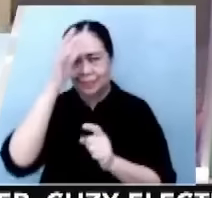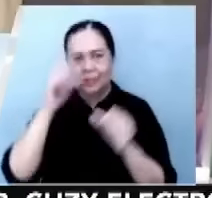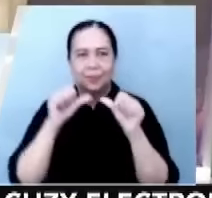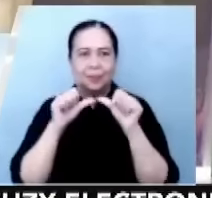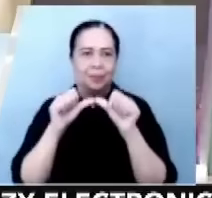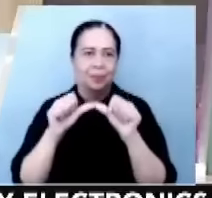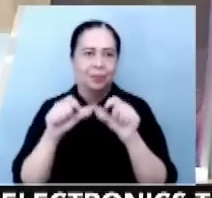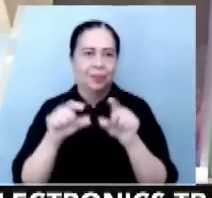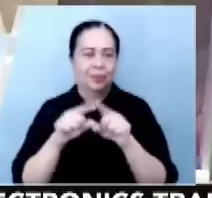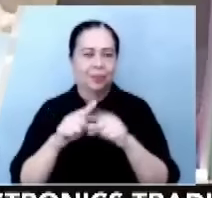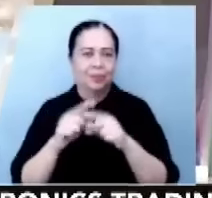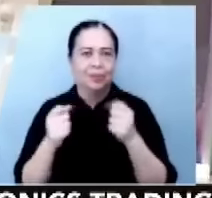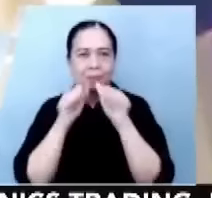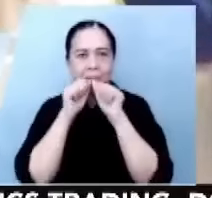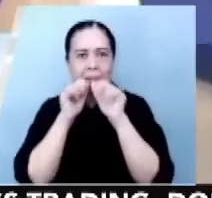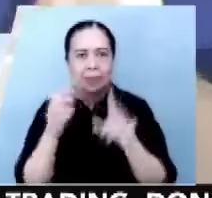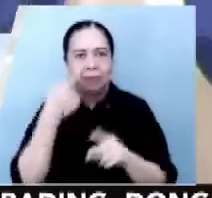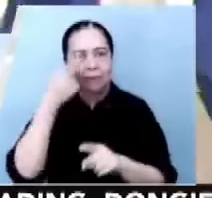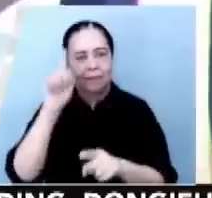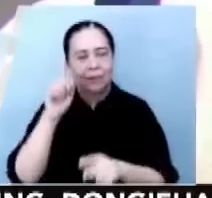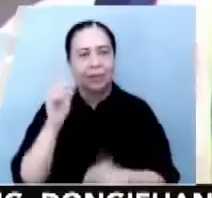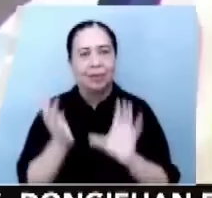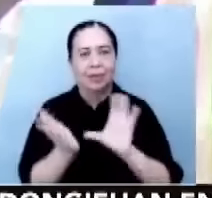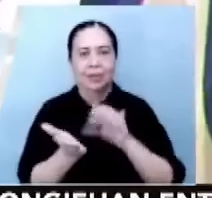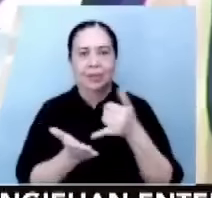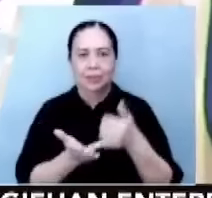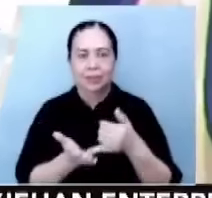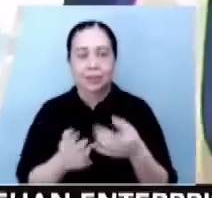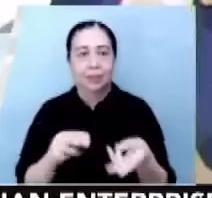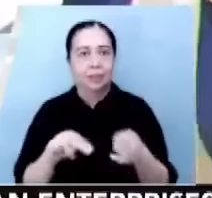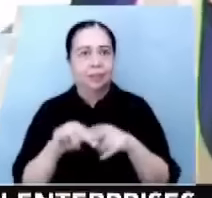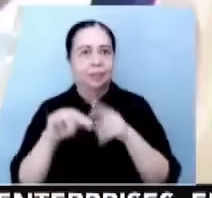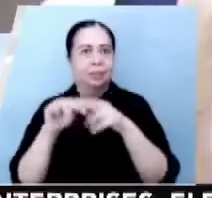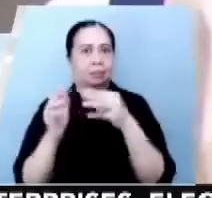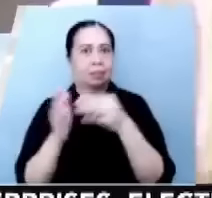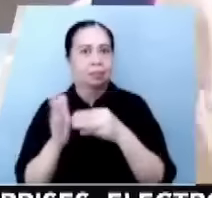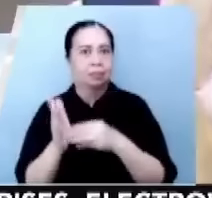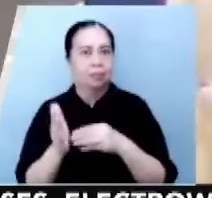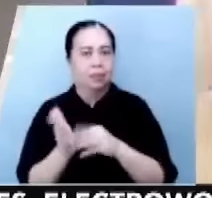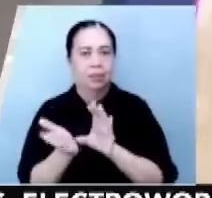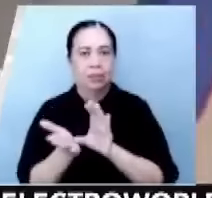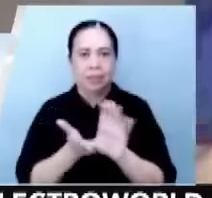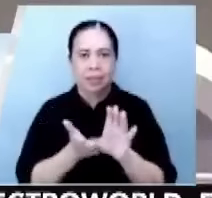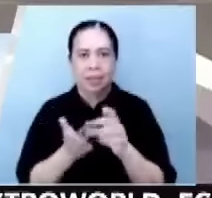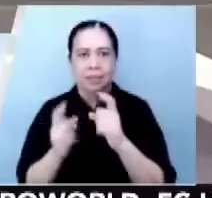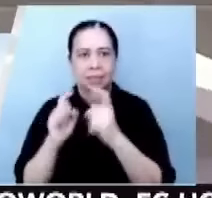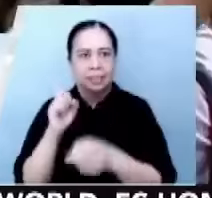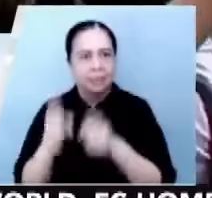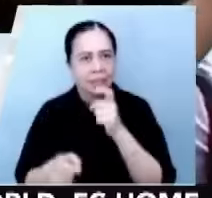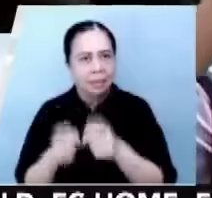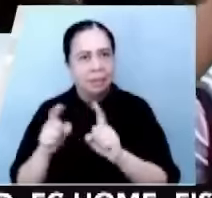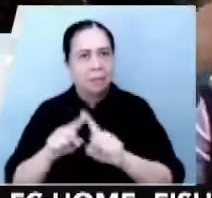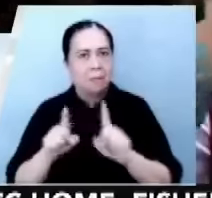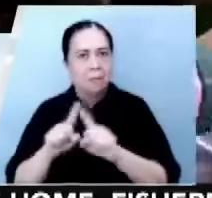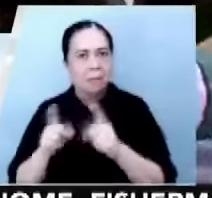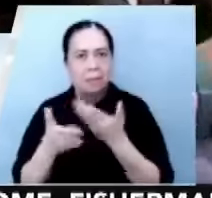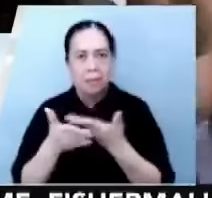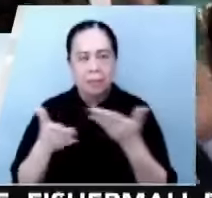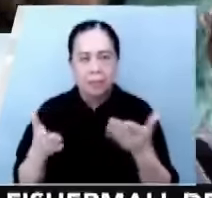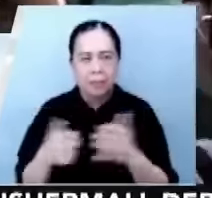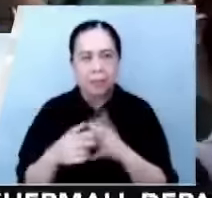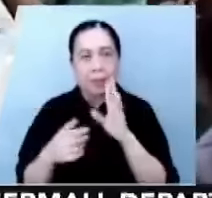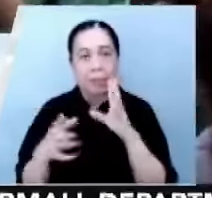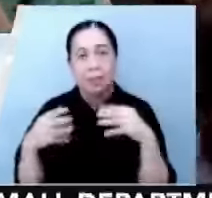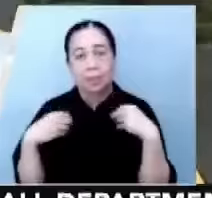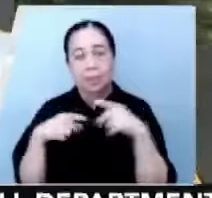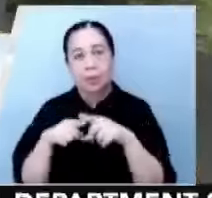buhos ng biyaya para kay Carlos. Dagdag sa milyong-milyong pisong halaga ng cash incentives at iba pang ari-arian, makatatanggap din siya ng